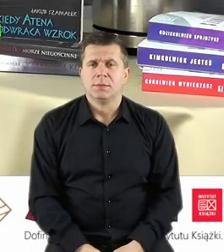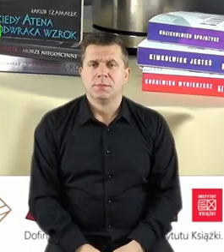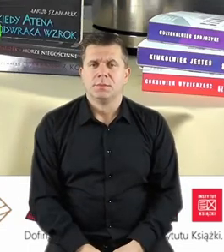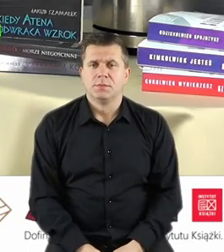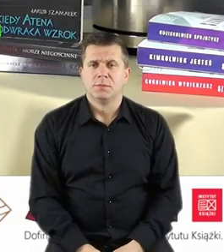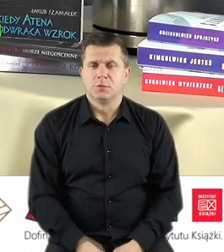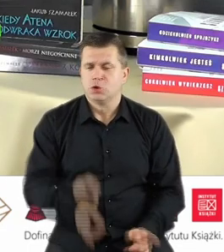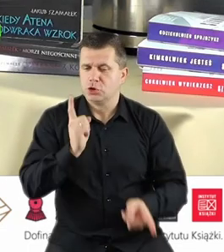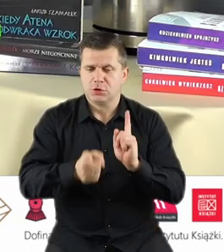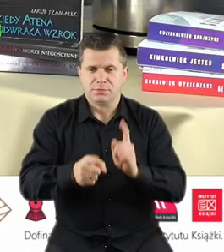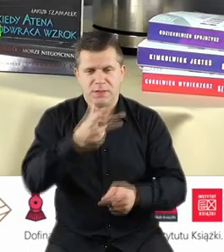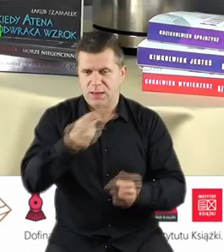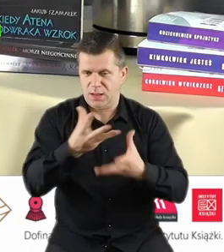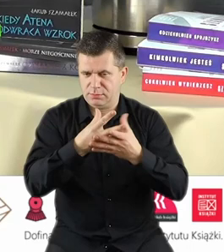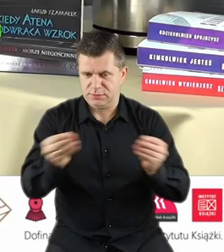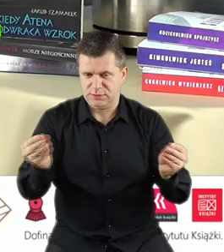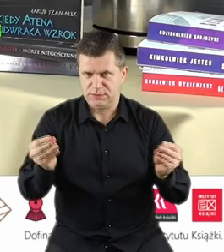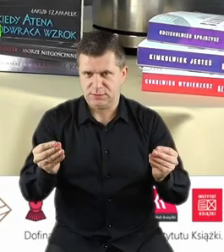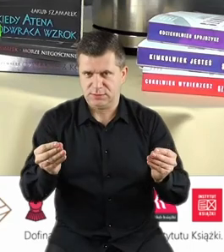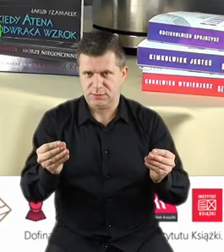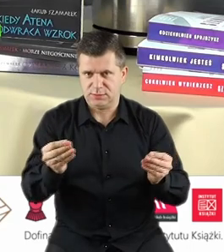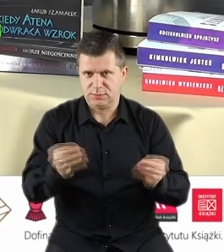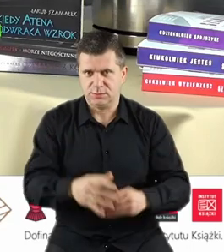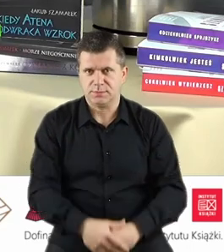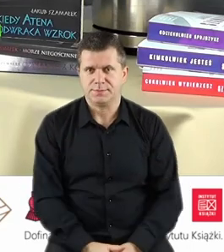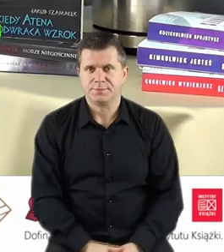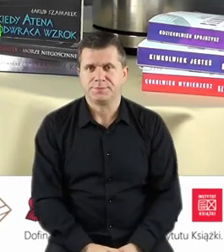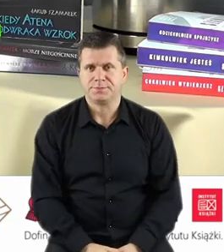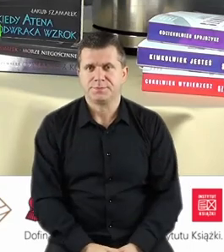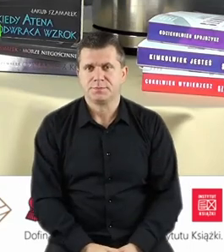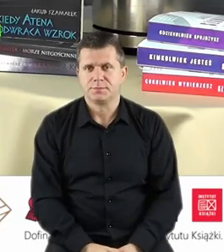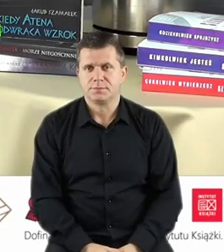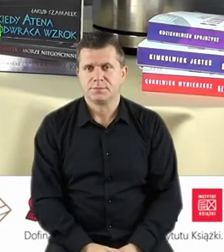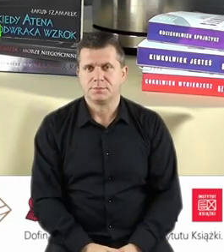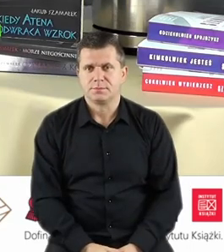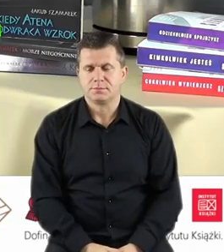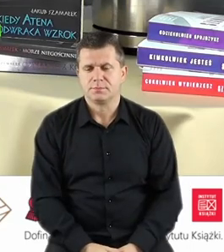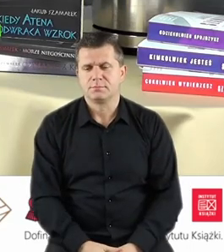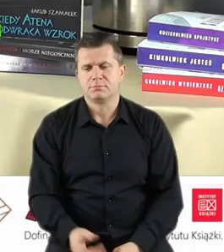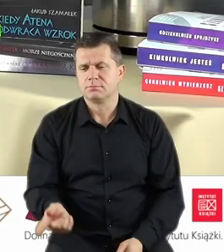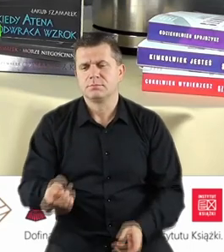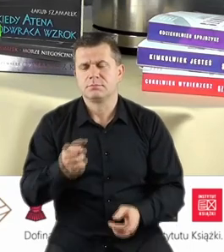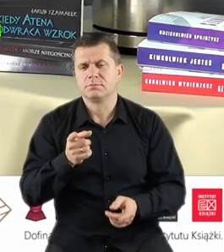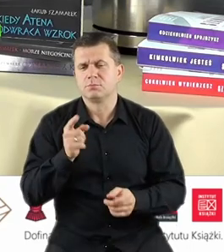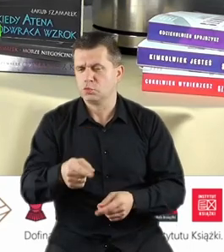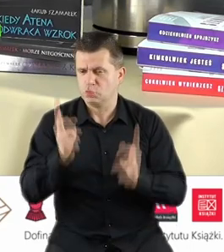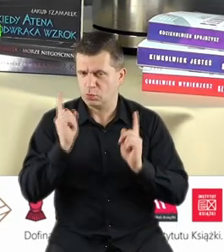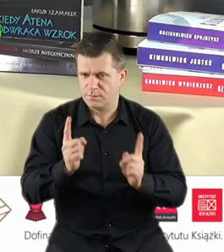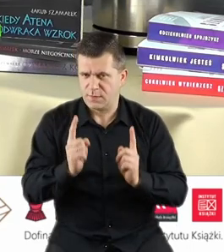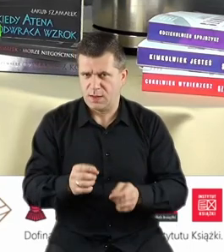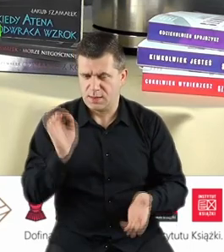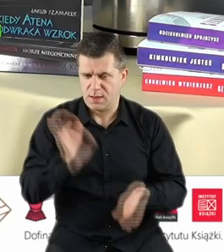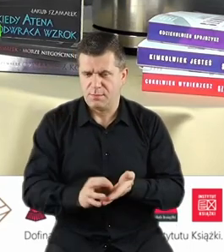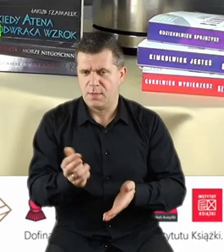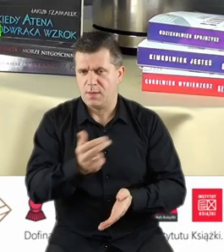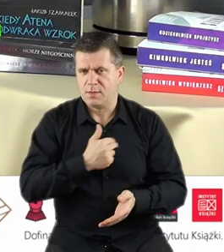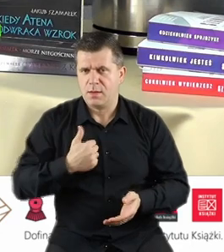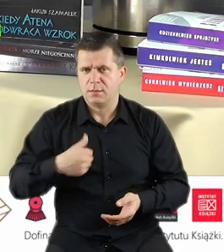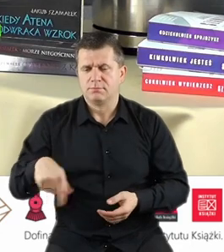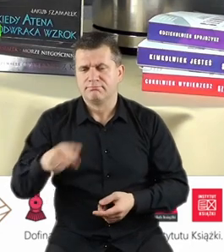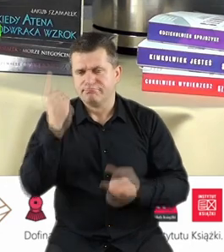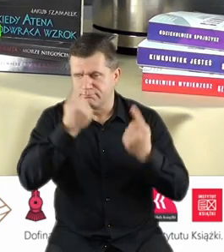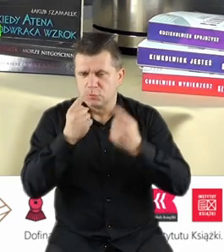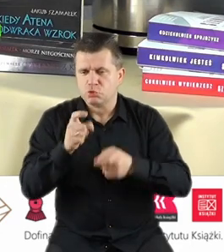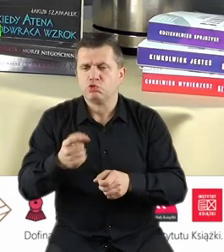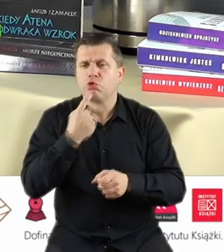który szybko nie zniknie i którego też, jakby tego gina nie można też z powrotem do butelki wepchnąć i na pewno nasza jakby definicja tego, co